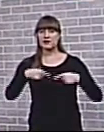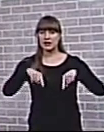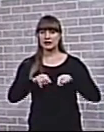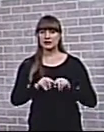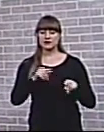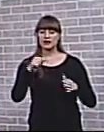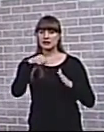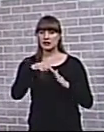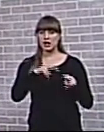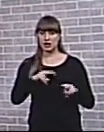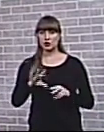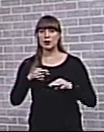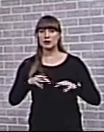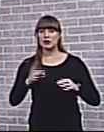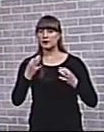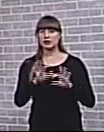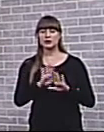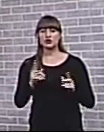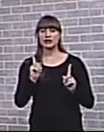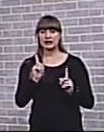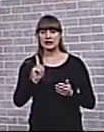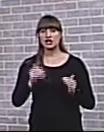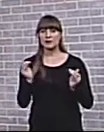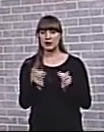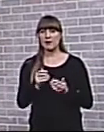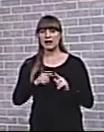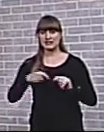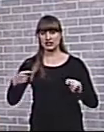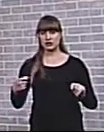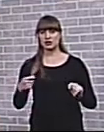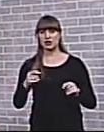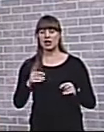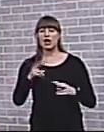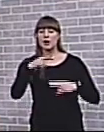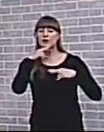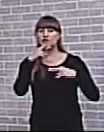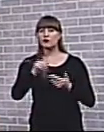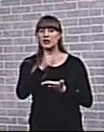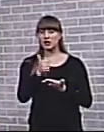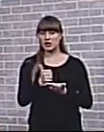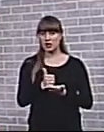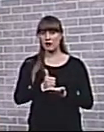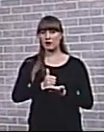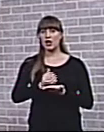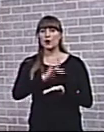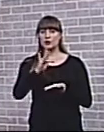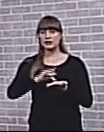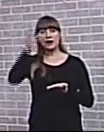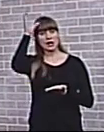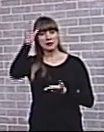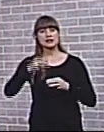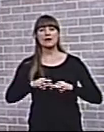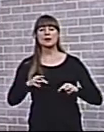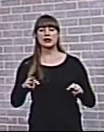работы министерств по недопущению даже минимальных задержек. Обращаю внимание глав муниципальных образований,